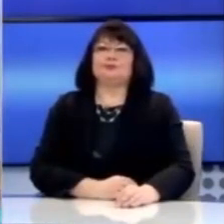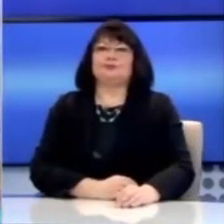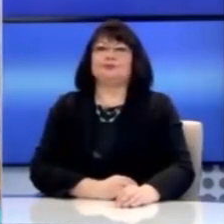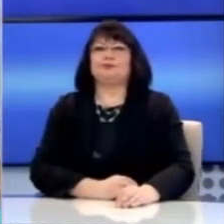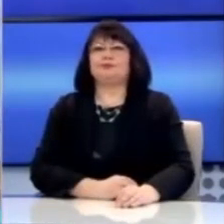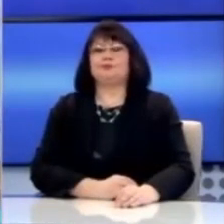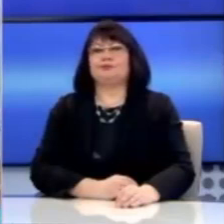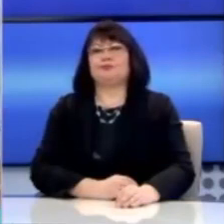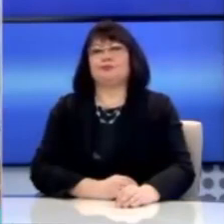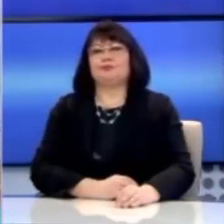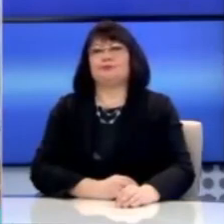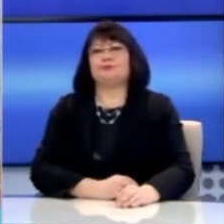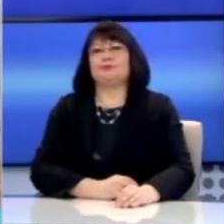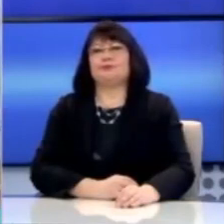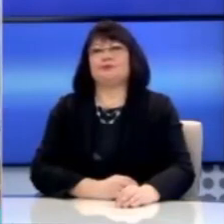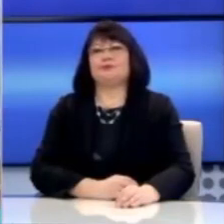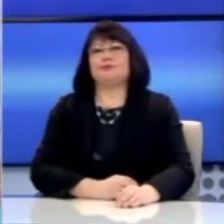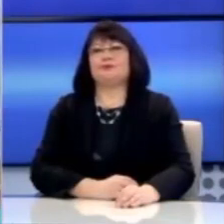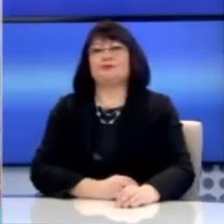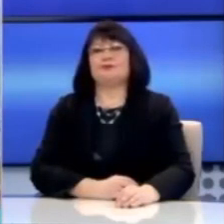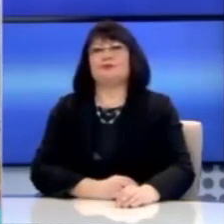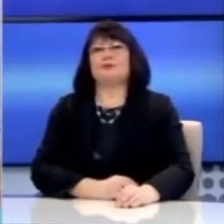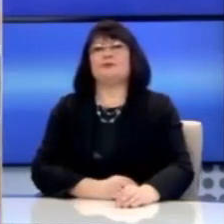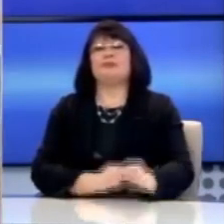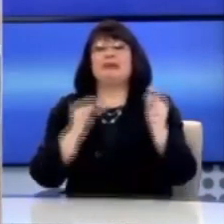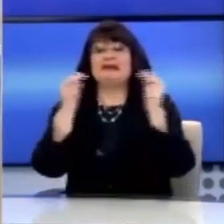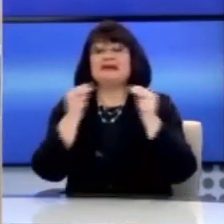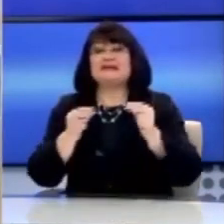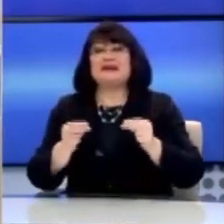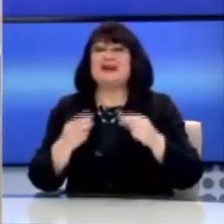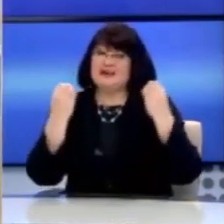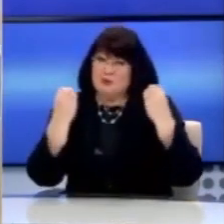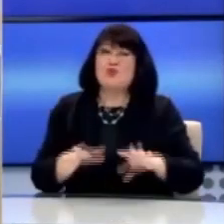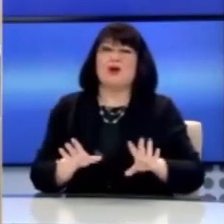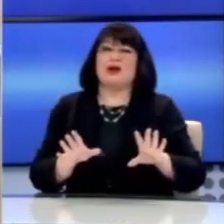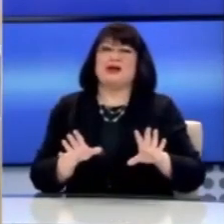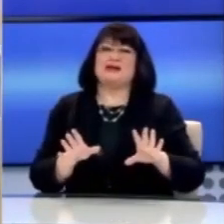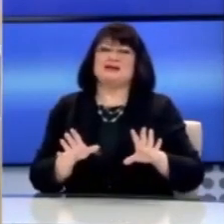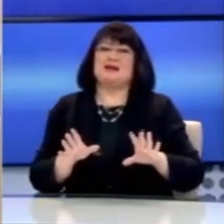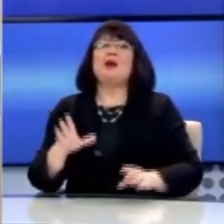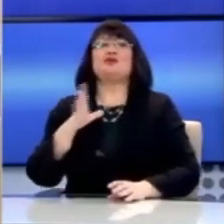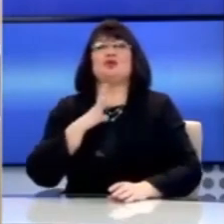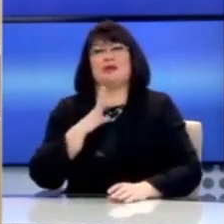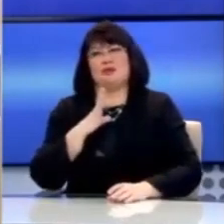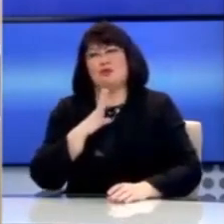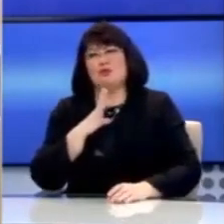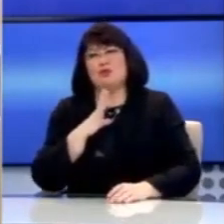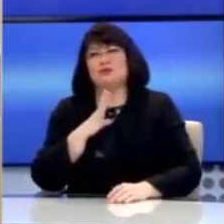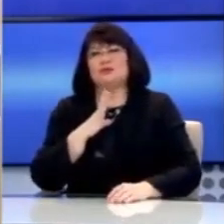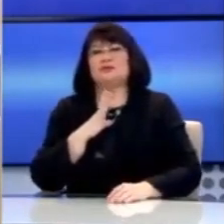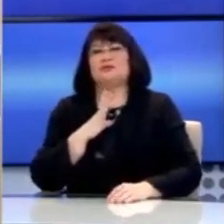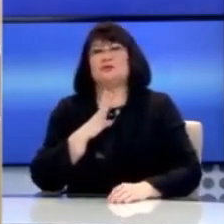πιο μακάβρια στατιστική αυτή των συμπολιτών μας, οι